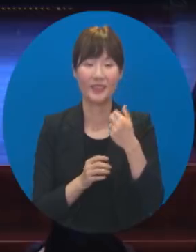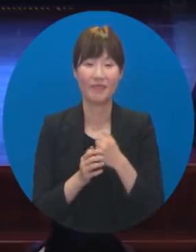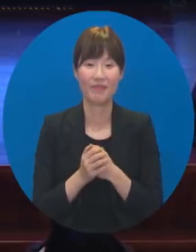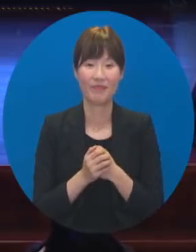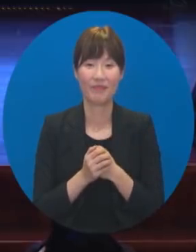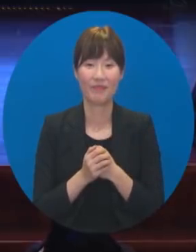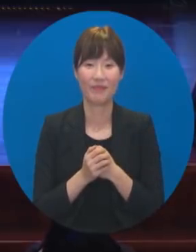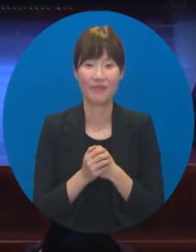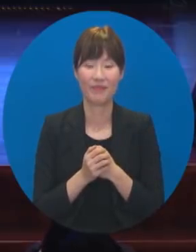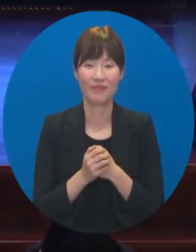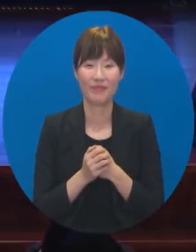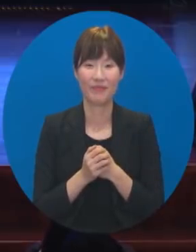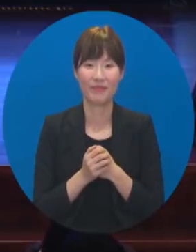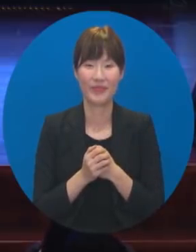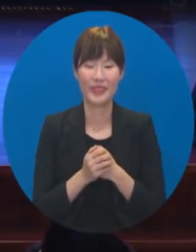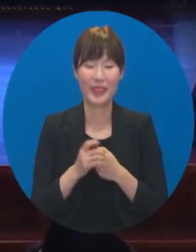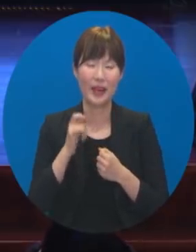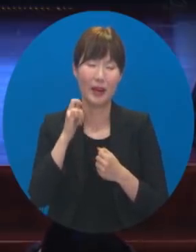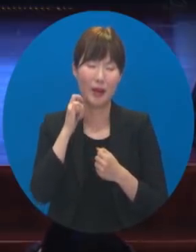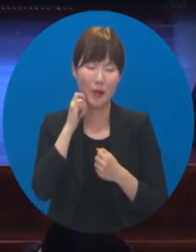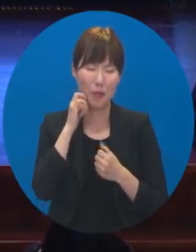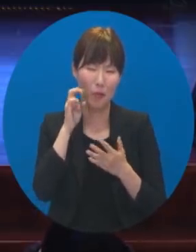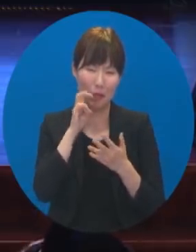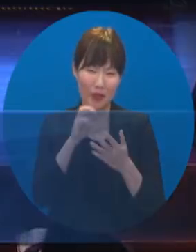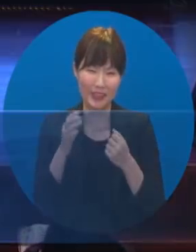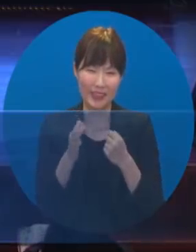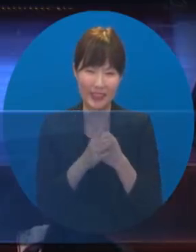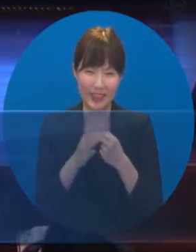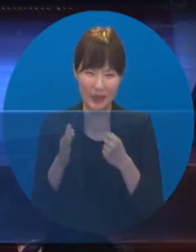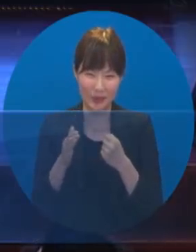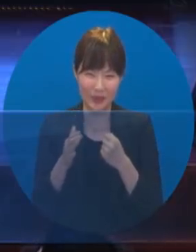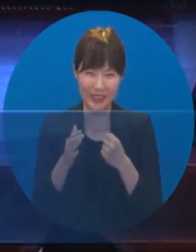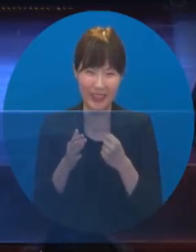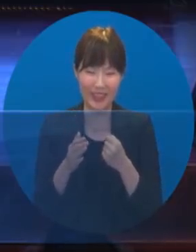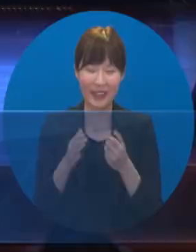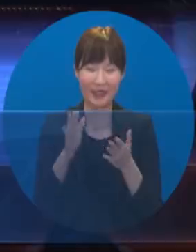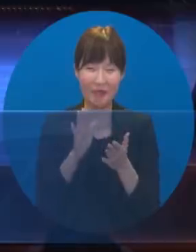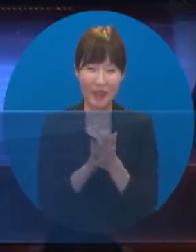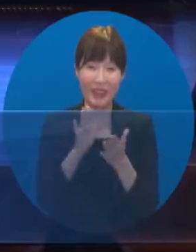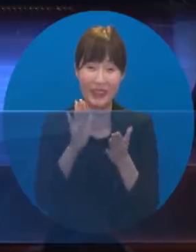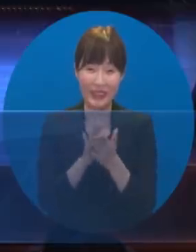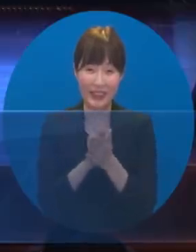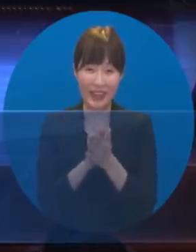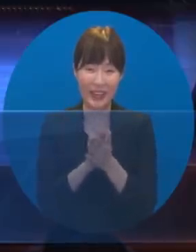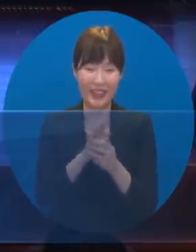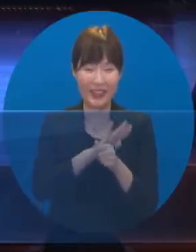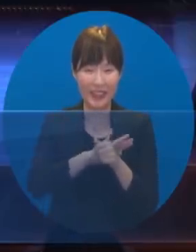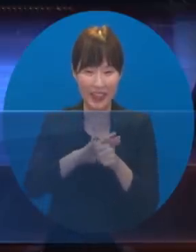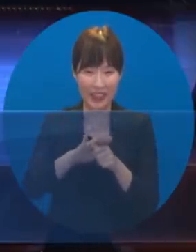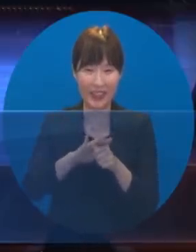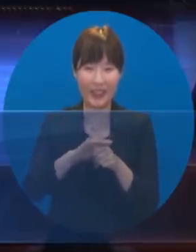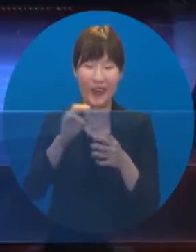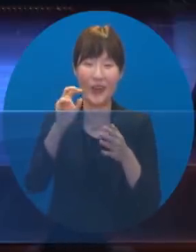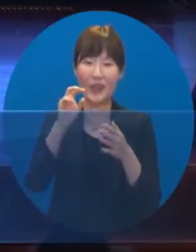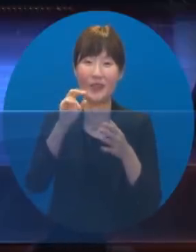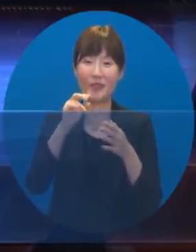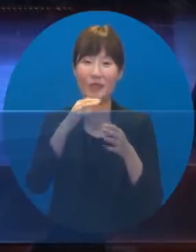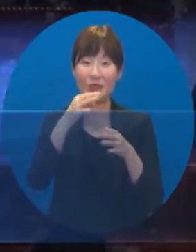저 잘 못 부르니까 여러분들 좀 같이 좀 불러주십시오. 박자도 잘 안 맞고요. 먼저 시작하셔도